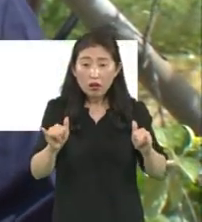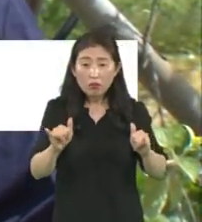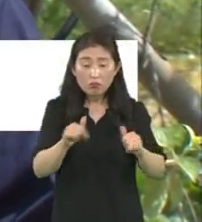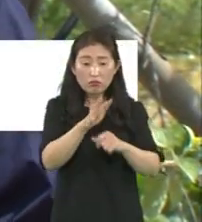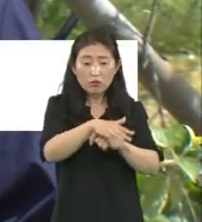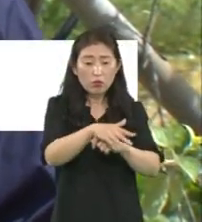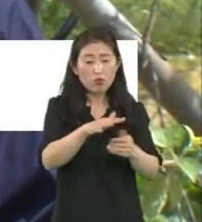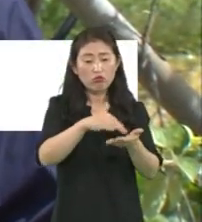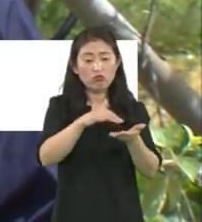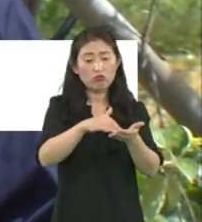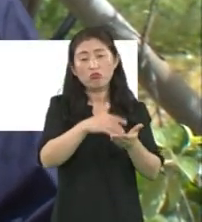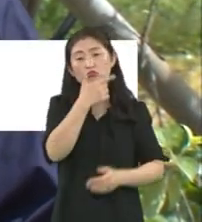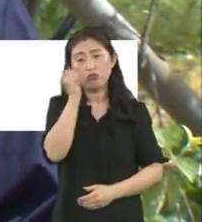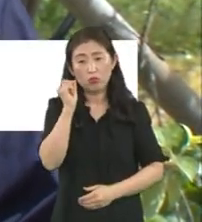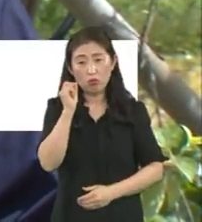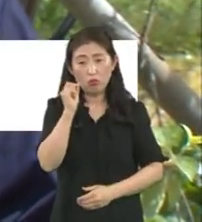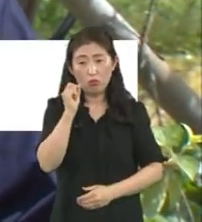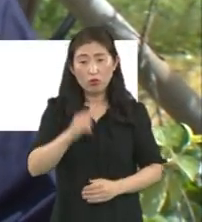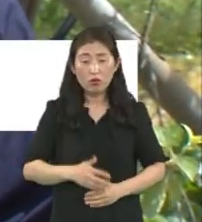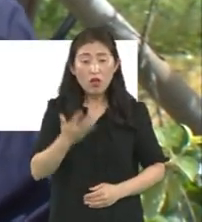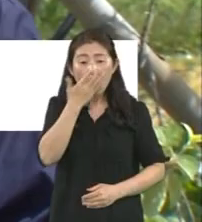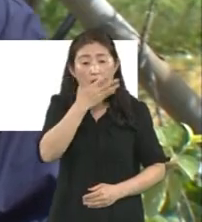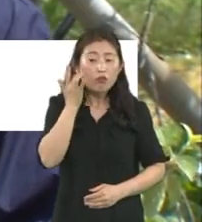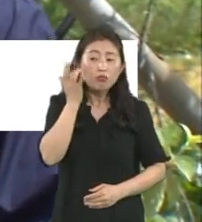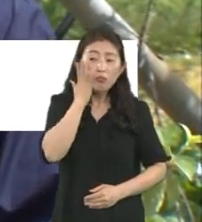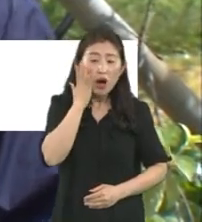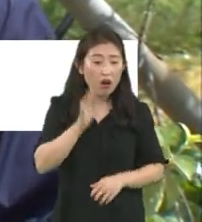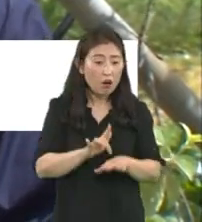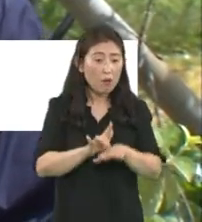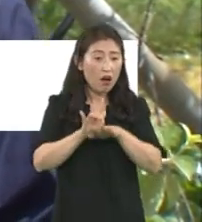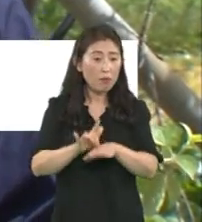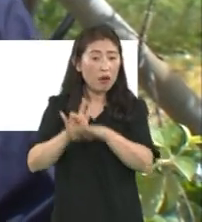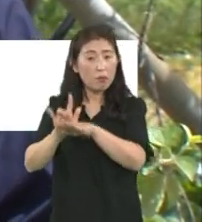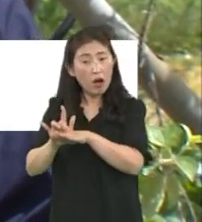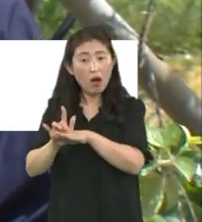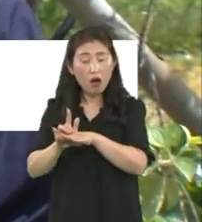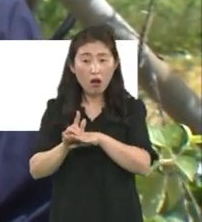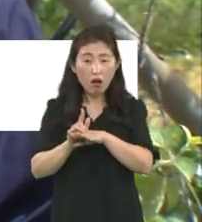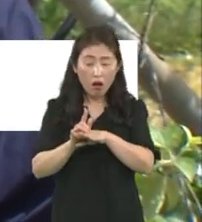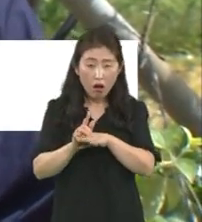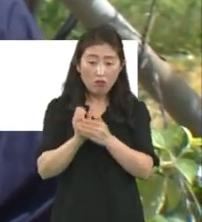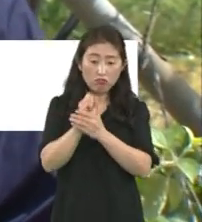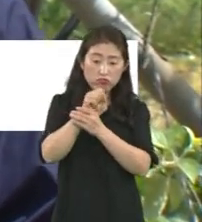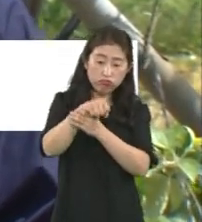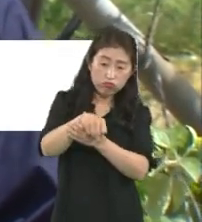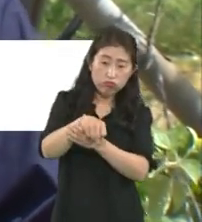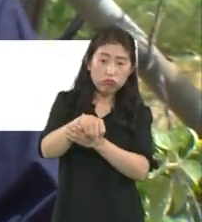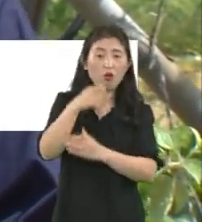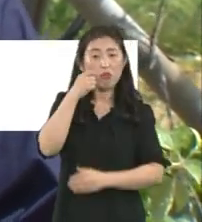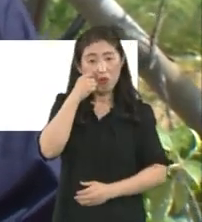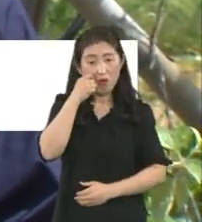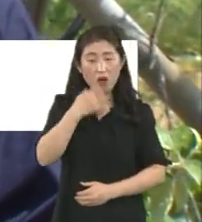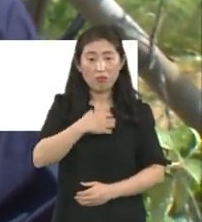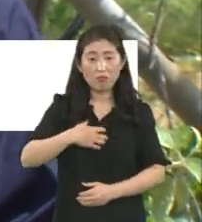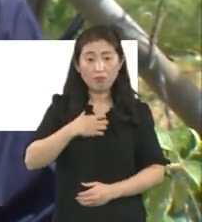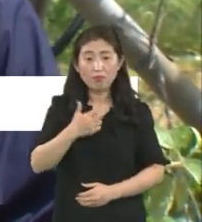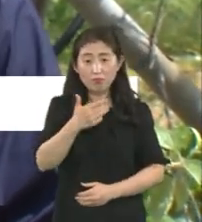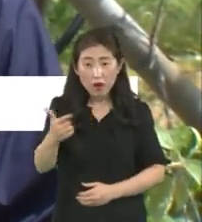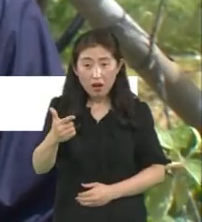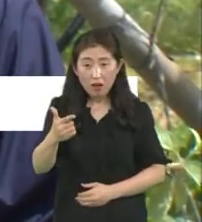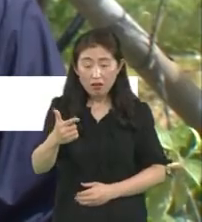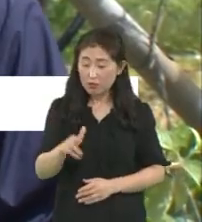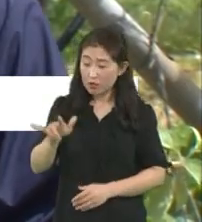꿀벌이 지금 없어졌기 때문에 그 수정이 안 돼서 우리가 과수농가도 어려움이 있고 또한